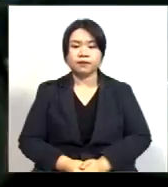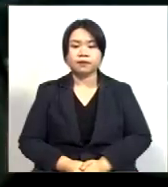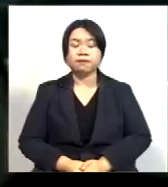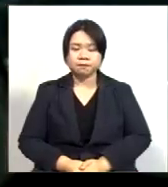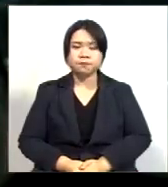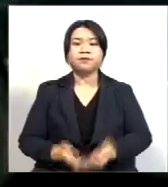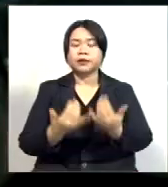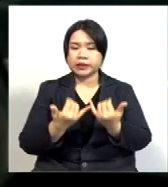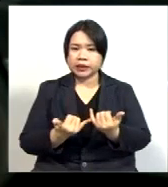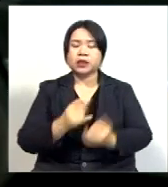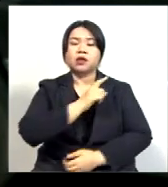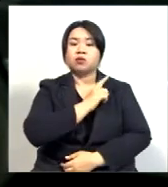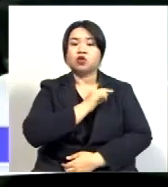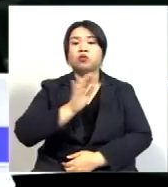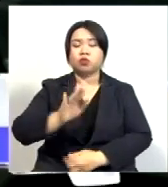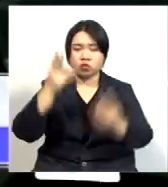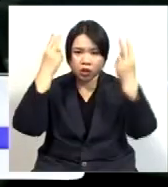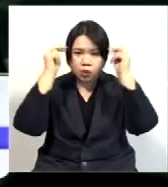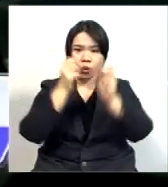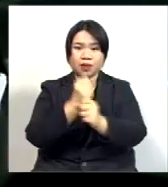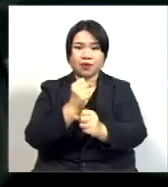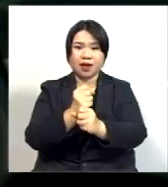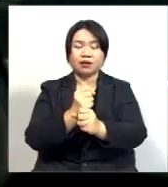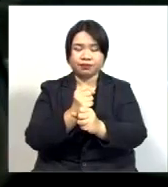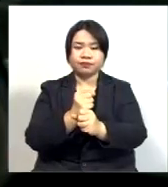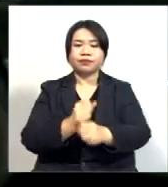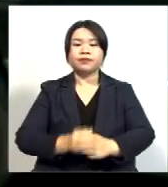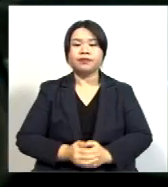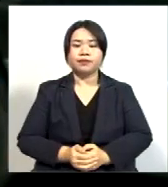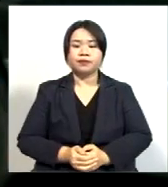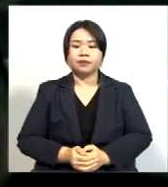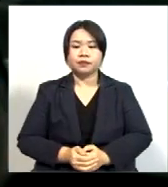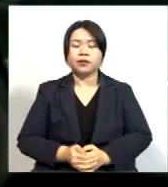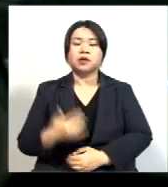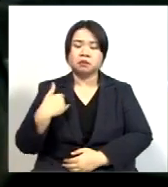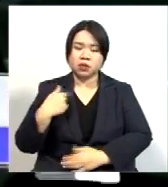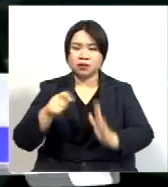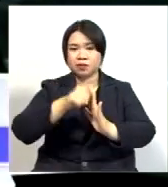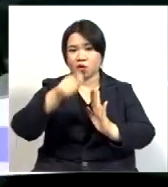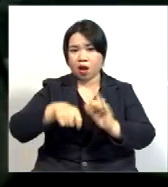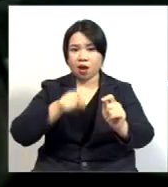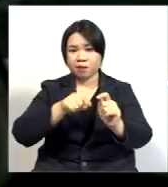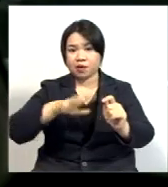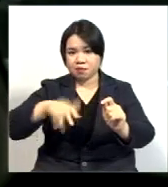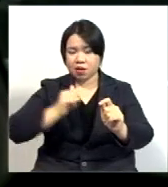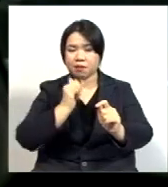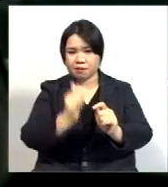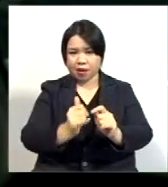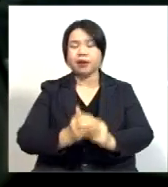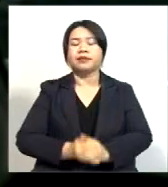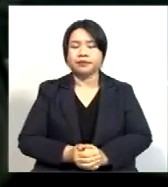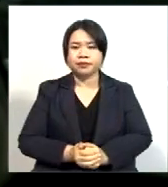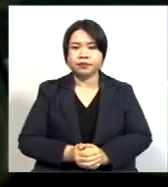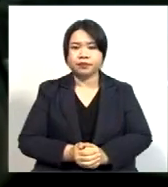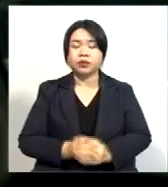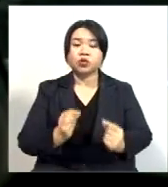ค่ะนี้ก็คือภารกิจของท่านพลเอกประยุทธ์จันทร์โอชานายกรัฐมนตรีค่ะที่ได้เดินทางมาที่อำเภอเมืองจังหวัดนครราชสีมาใน